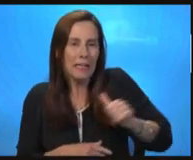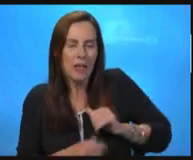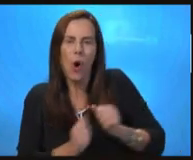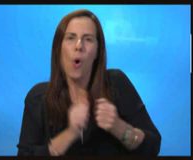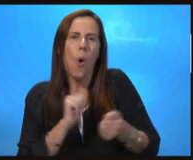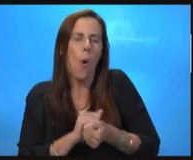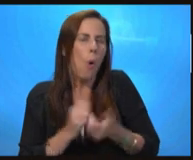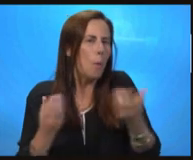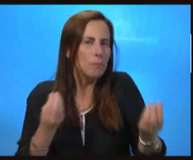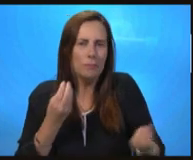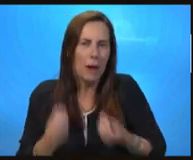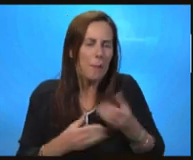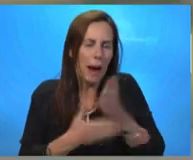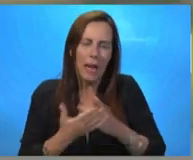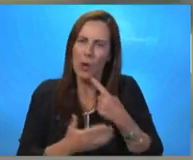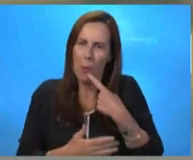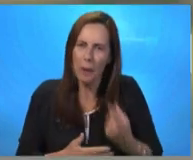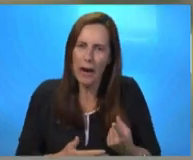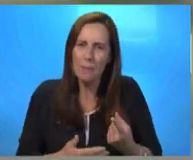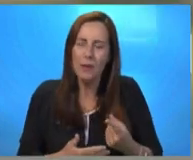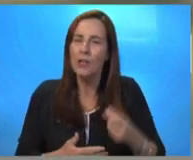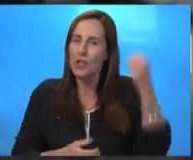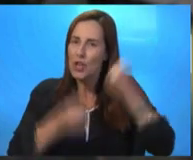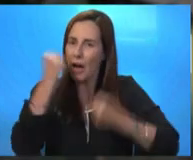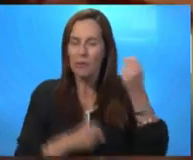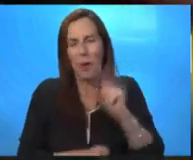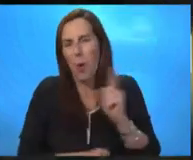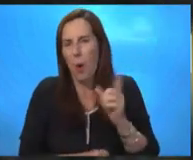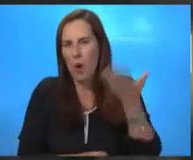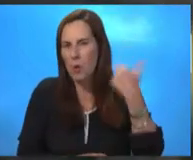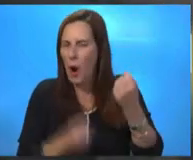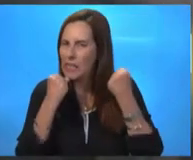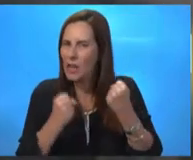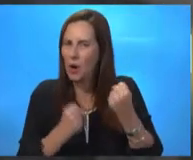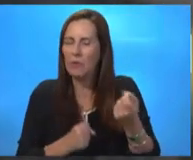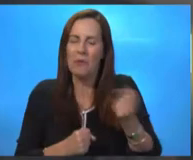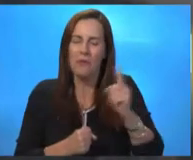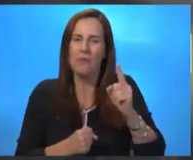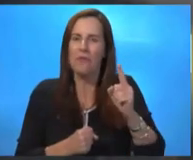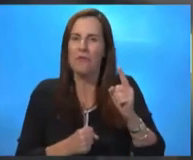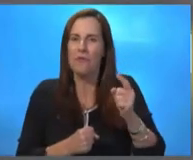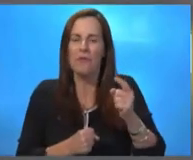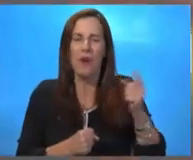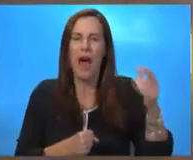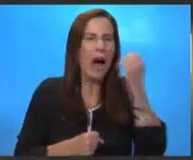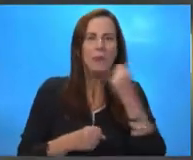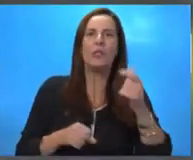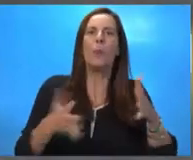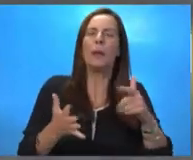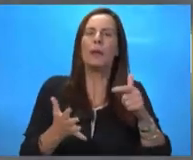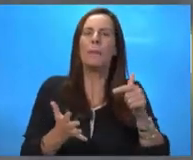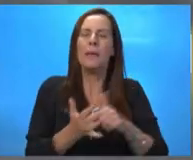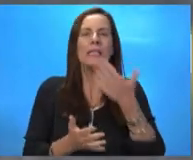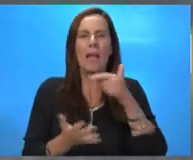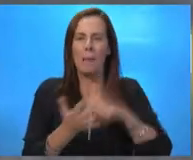כללי, חלק מהם טוענים שהתקיפות לא היו מאוד משמעותיות ושלא הגבירו את כושר ההרתעה של מדינת